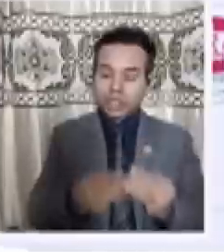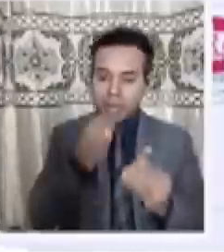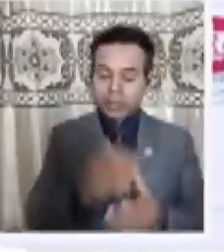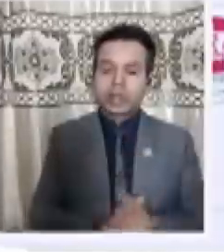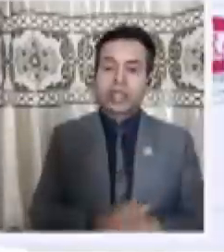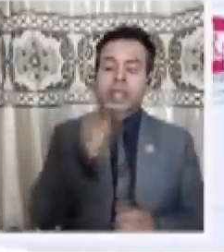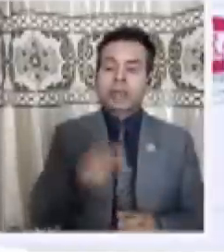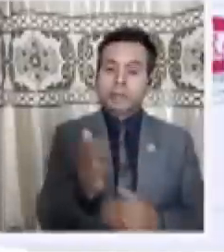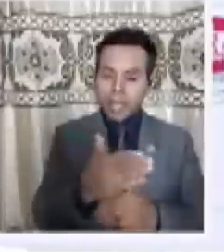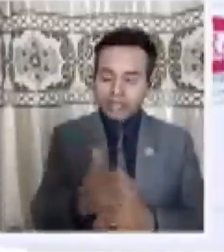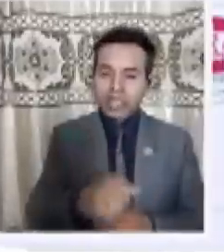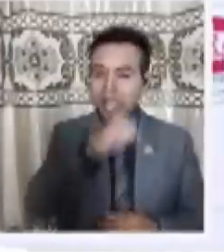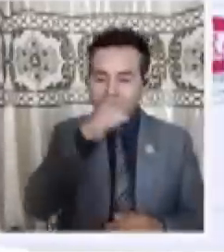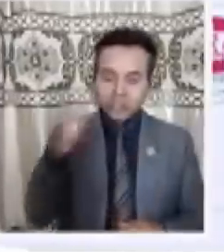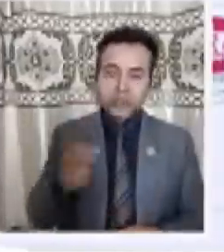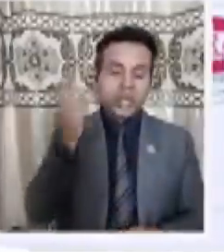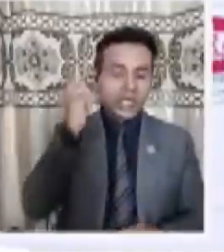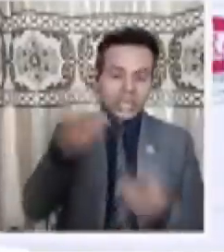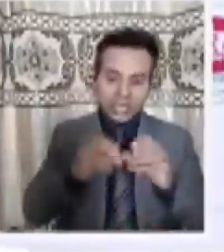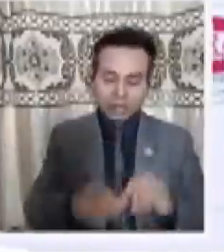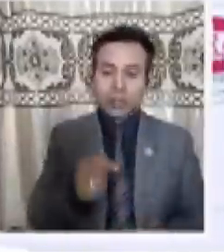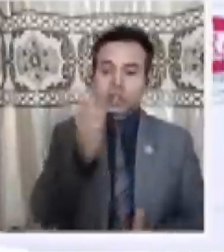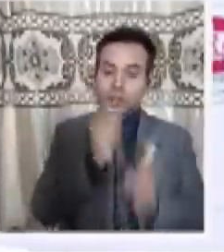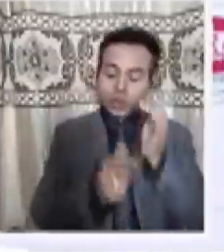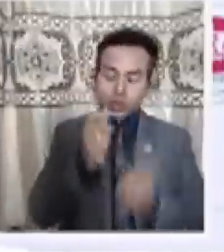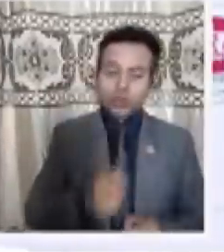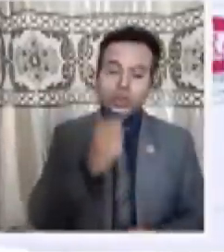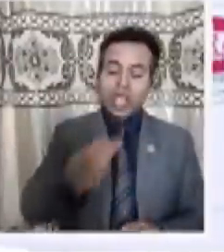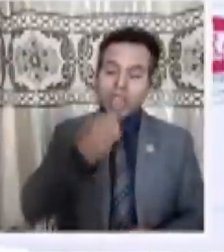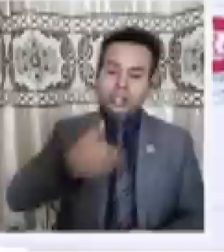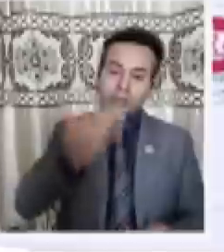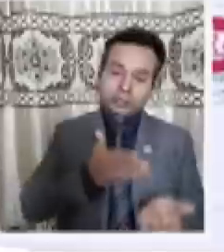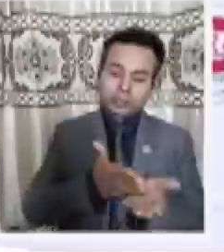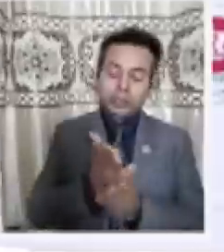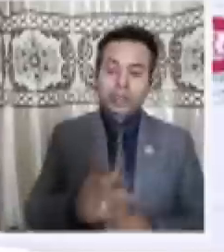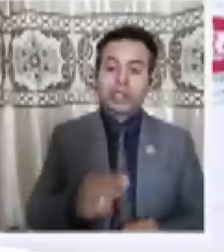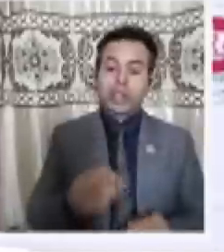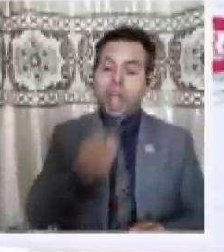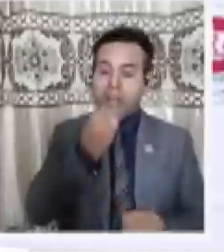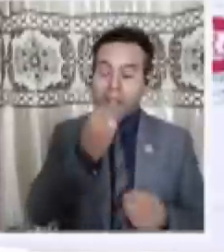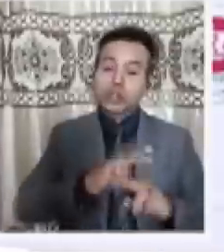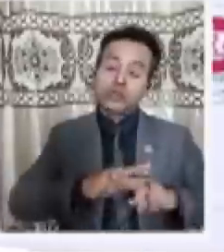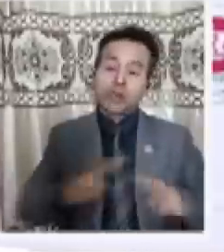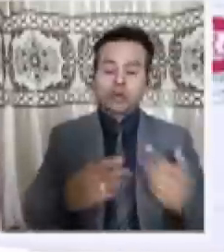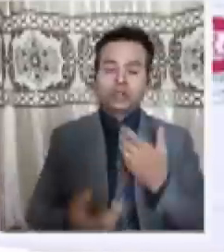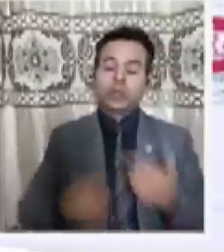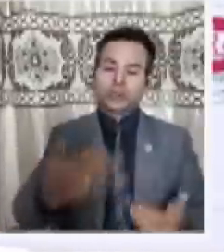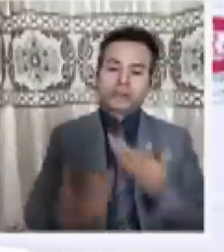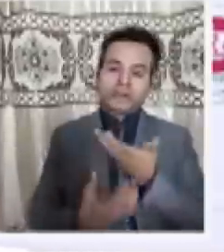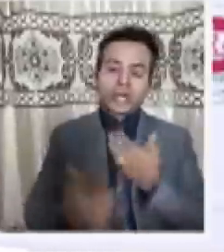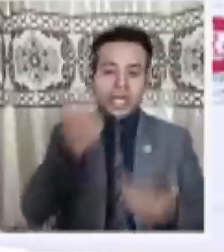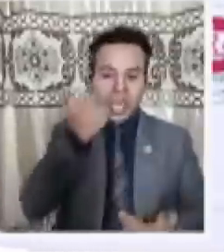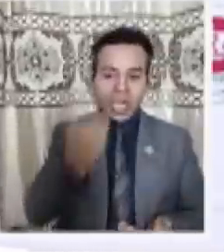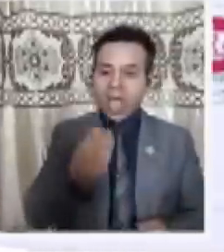রাখুন, যেমন মাছ, মাংস, ডিম, দুধ ইত্যাদি। তেল চর্বি এবং বেশি চিনিযুক্ত খাবার পরিহার